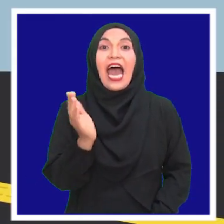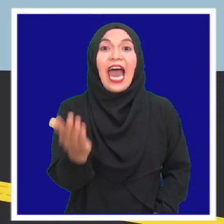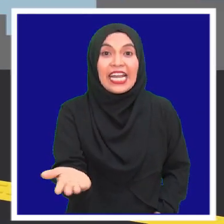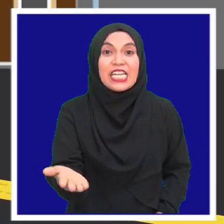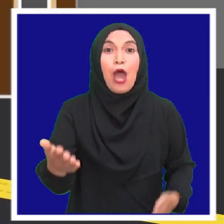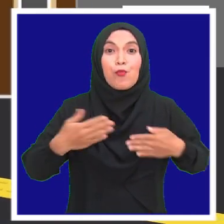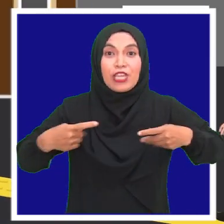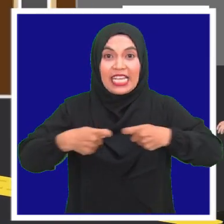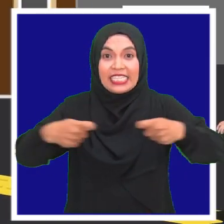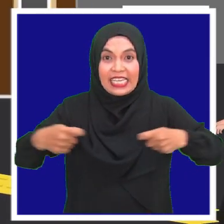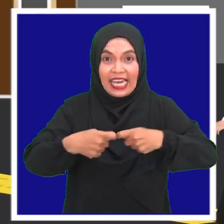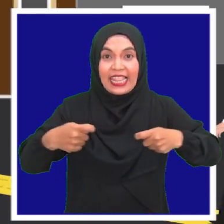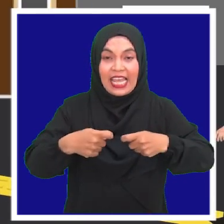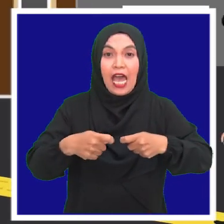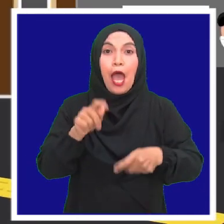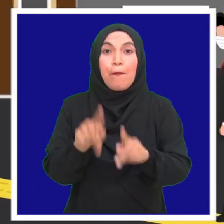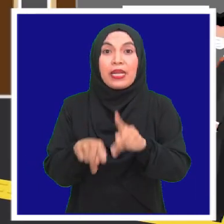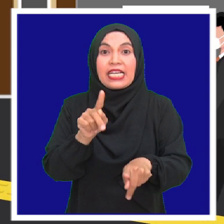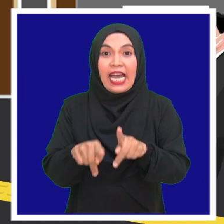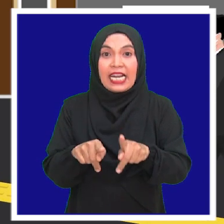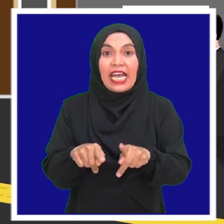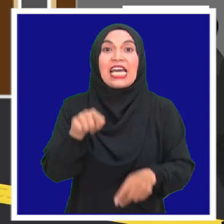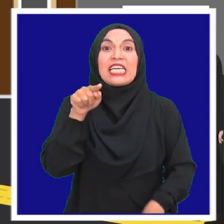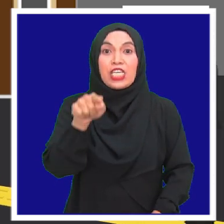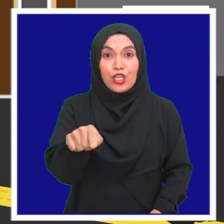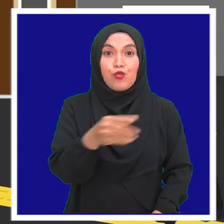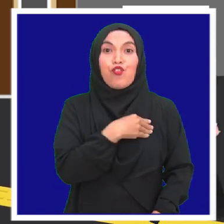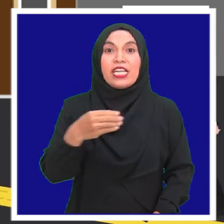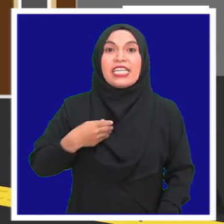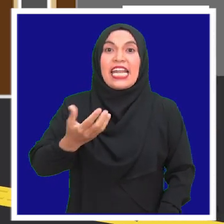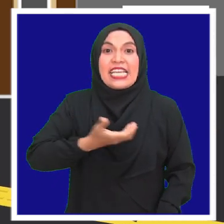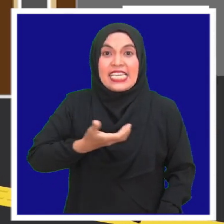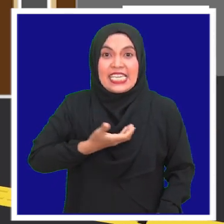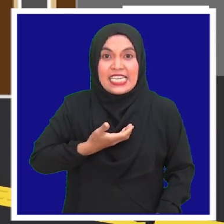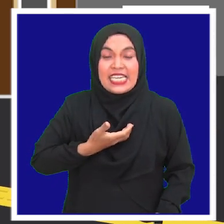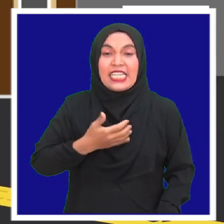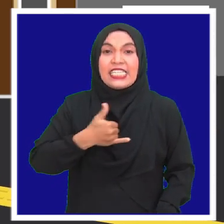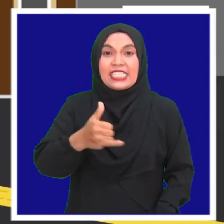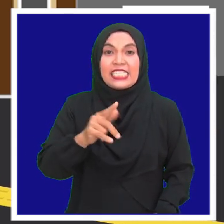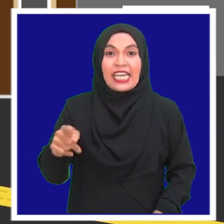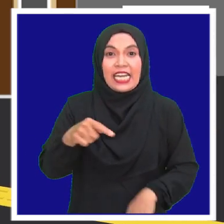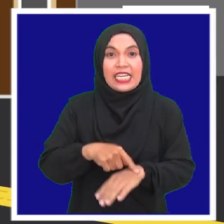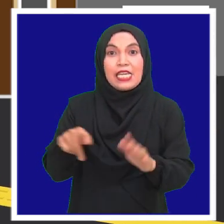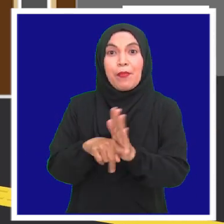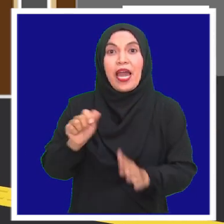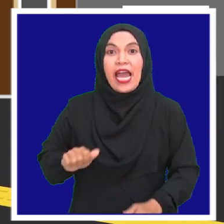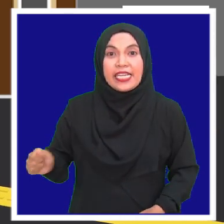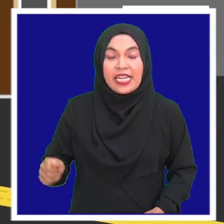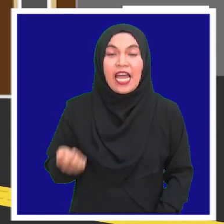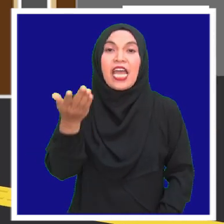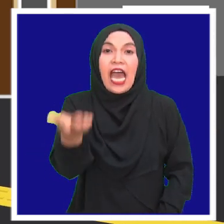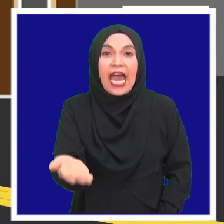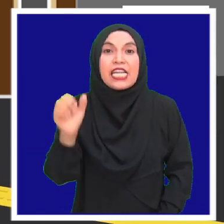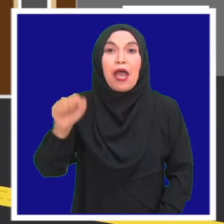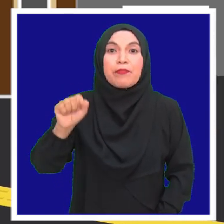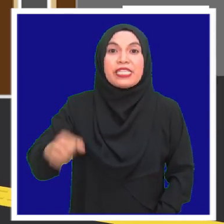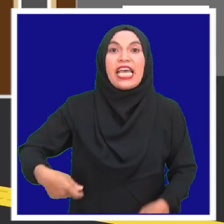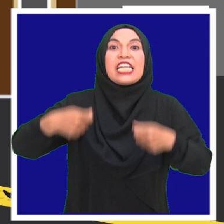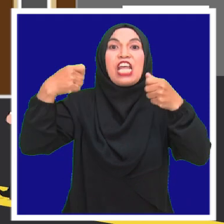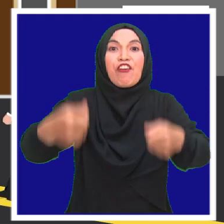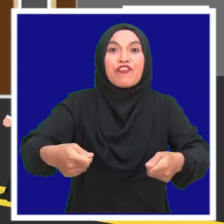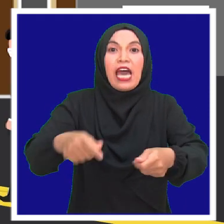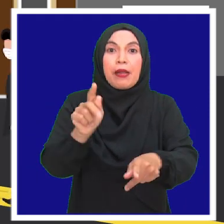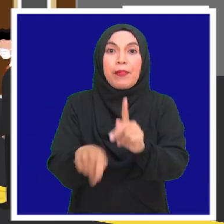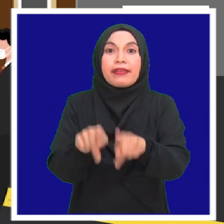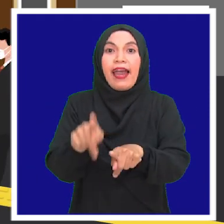jeung tipe ieu kasus jeung hayang ngabereskeun eta di pengadilan. Anjeun bisa ngadaftar kasus ku datang ka kantor pengadilan di jalma